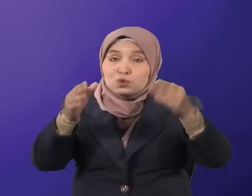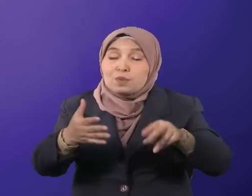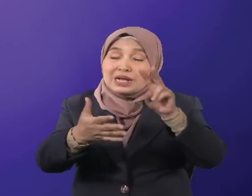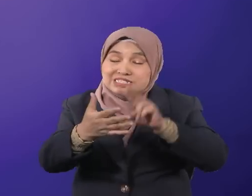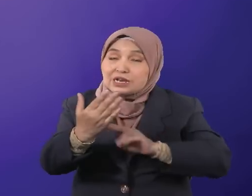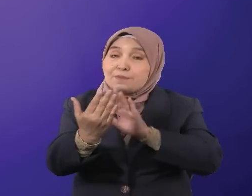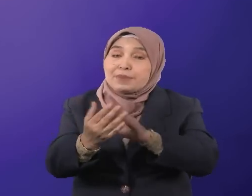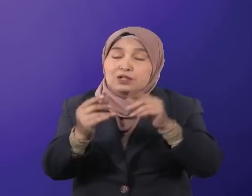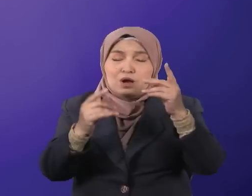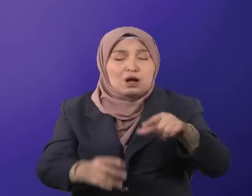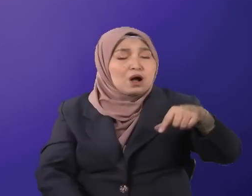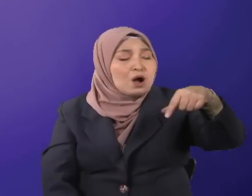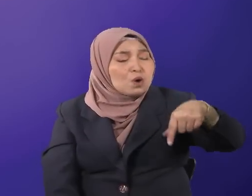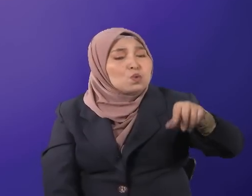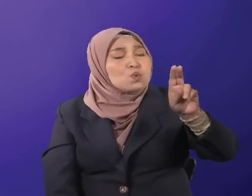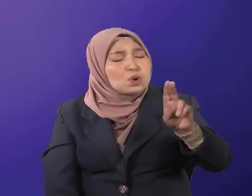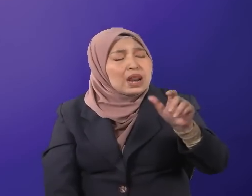dengan guru. Qul